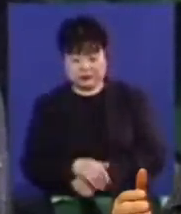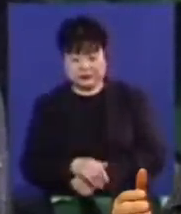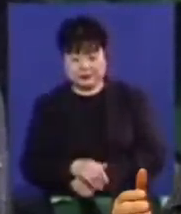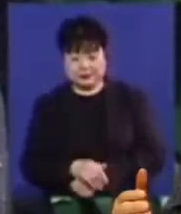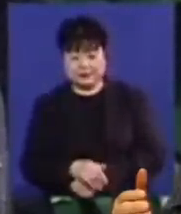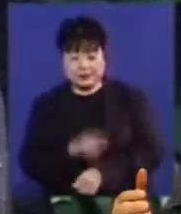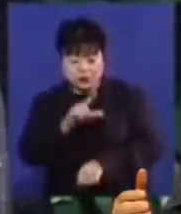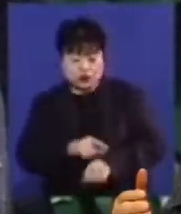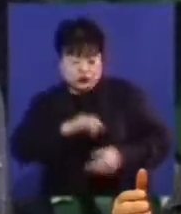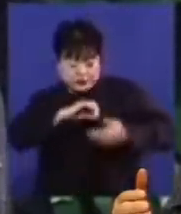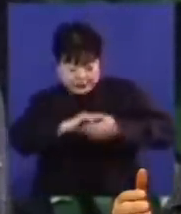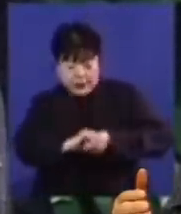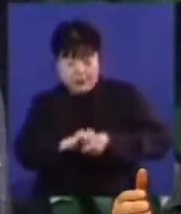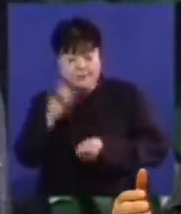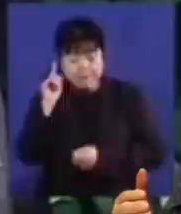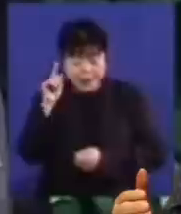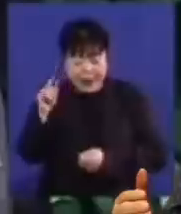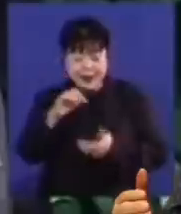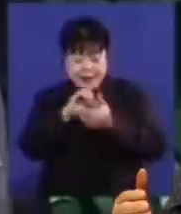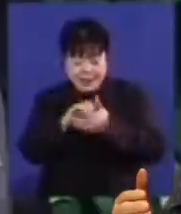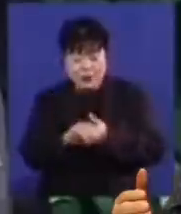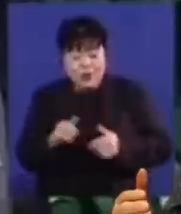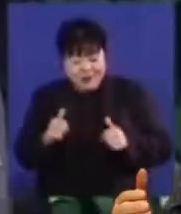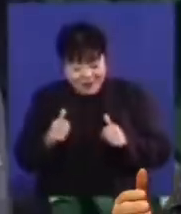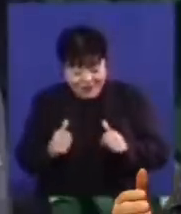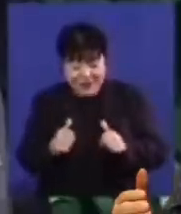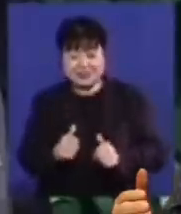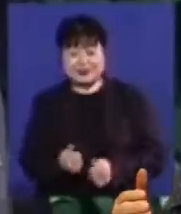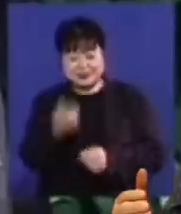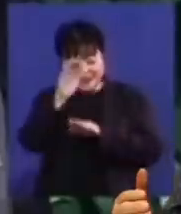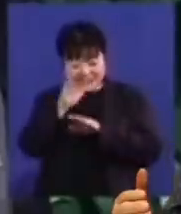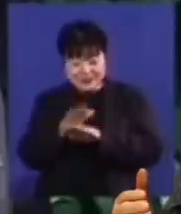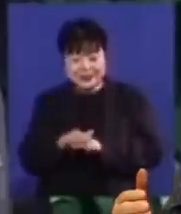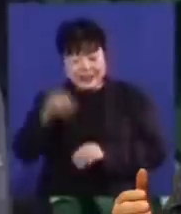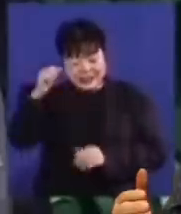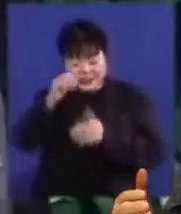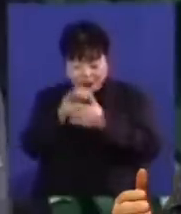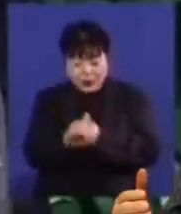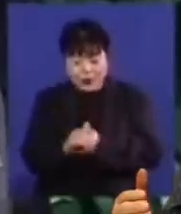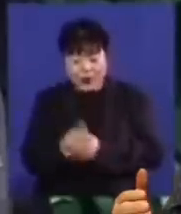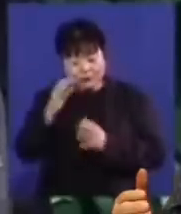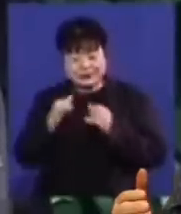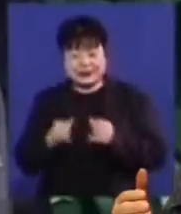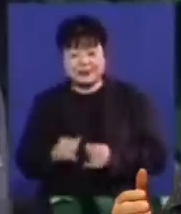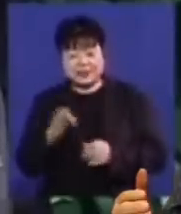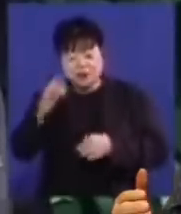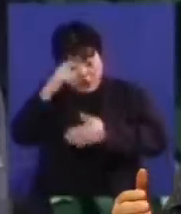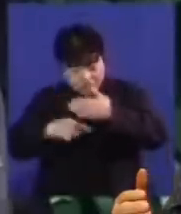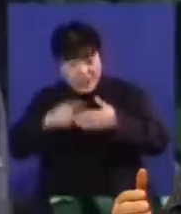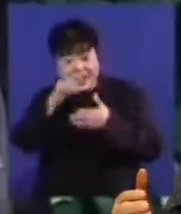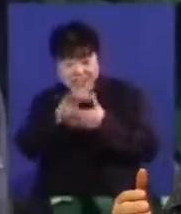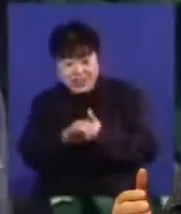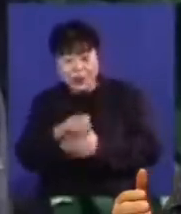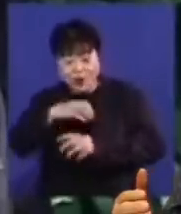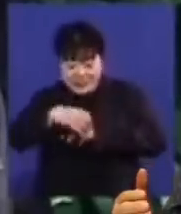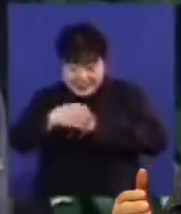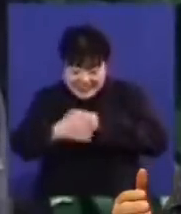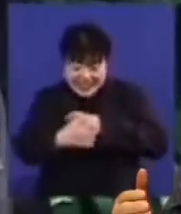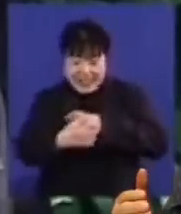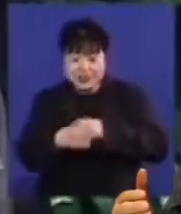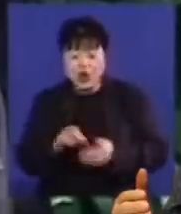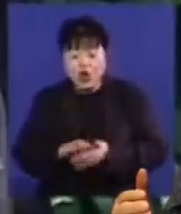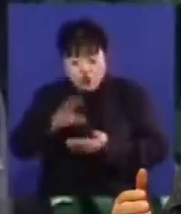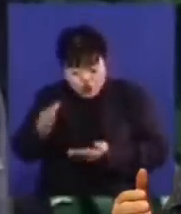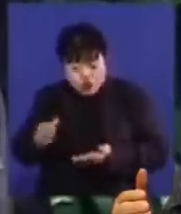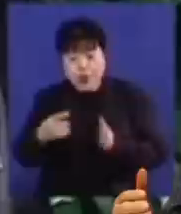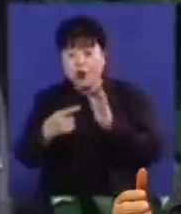규칙적으로 매일 기도를 해야 돼요. 한국 성도가 새벽 기도로, 금요 철야 기도로 온 세계에서